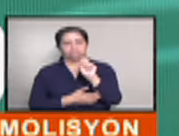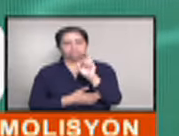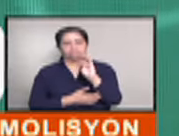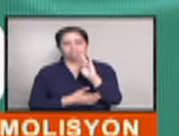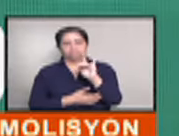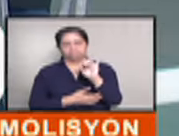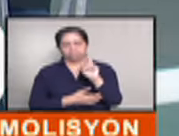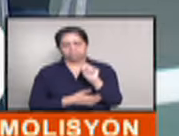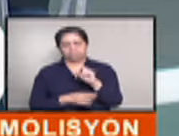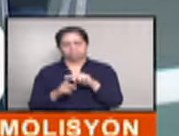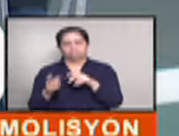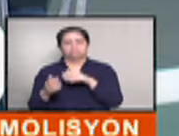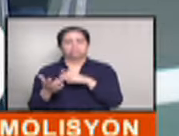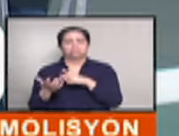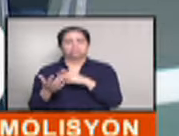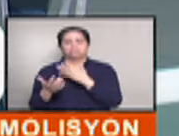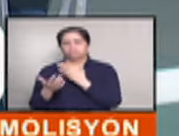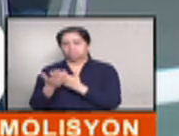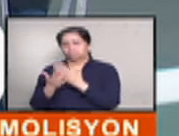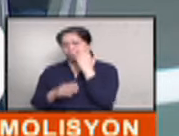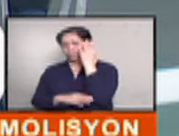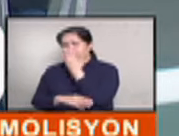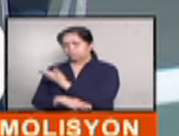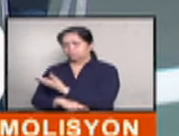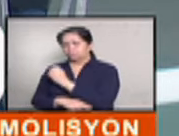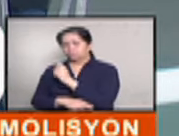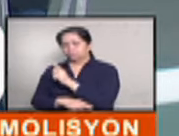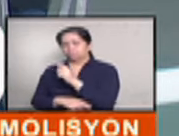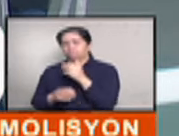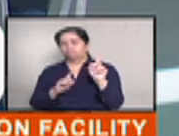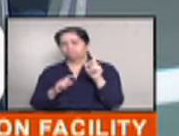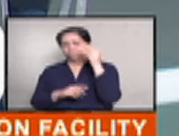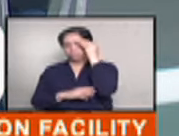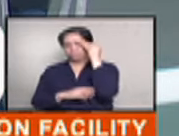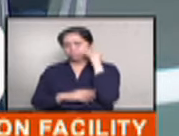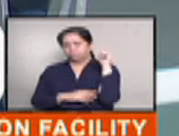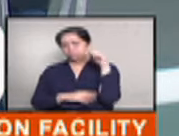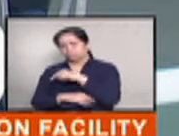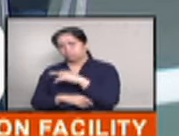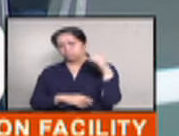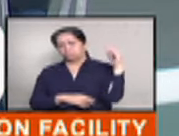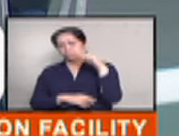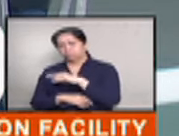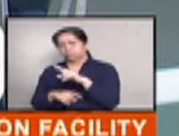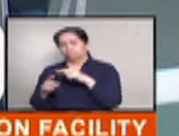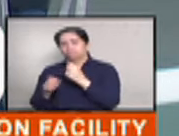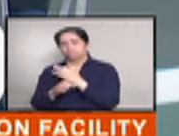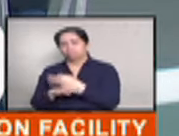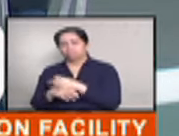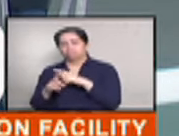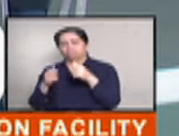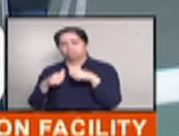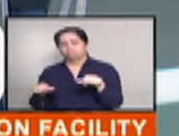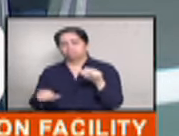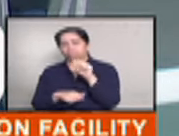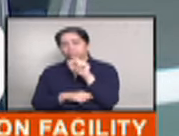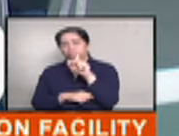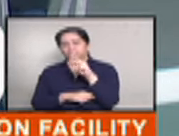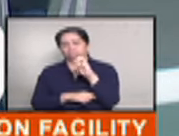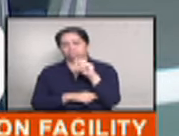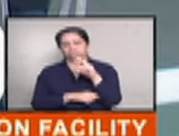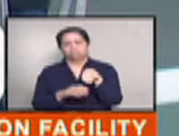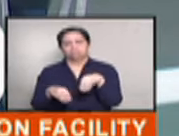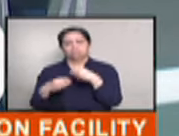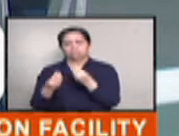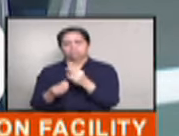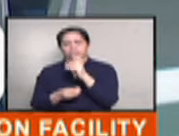Magandang tanghali po sa inyo, yes, Ma'am Nelma. Okay, pabalik-balik niyo po kayo dito para ayusin sana yung annulment ninyo, yes, na